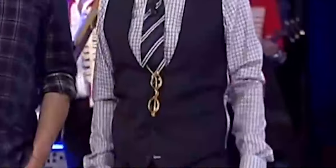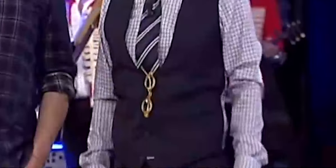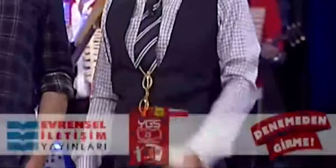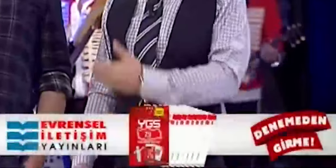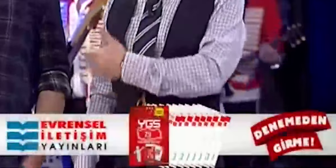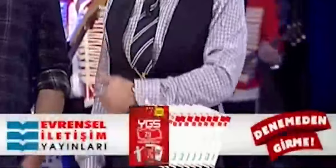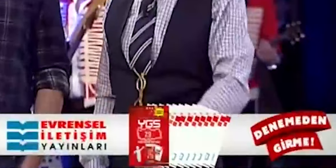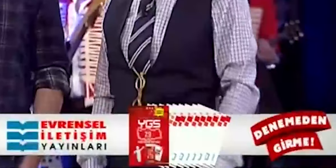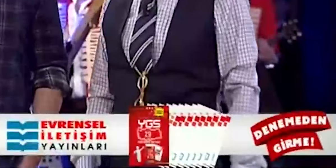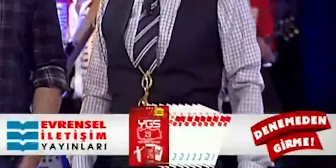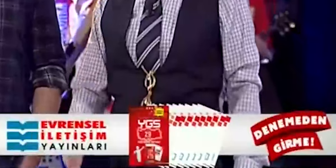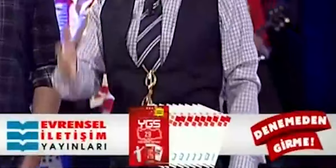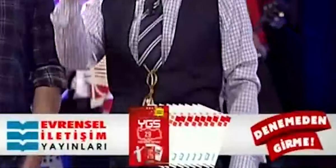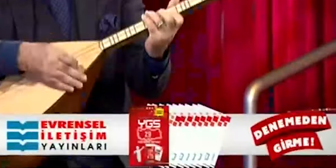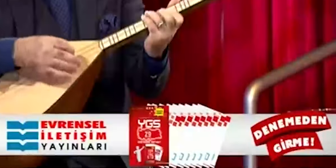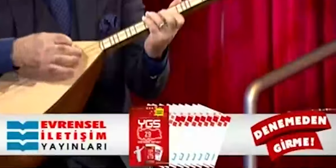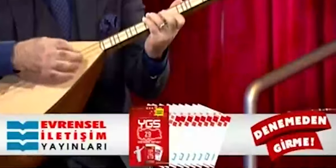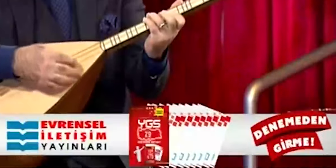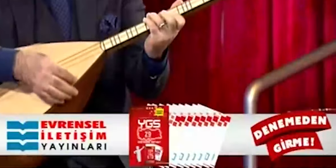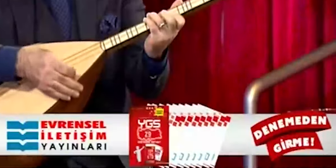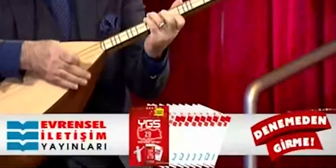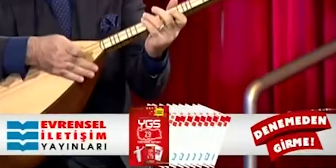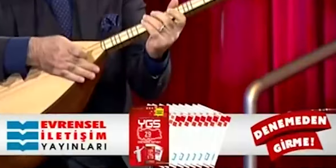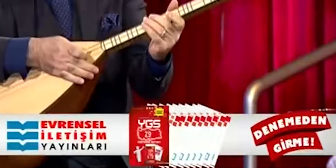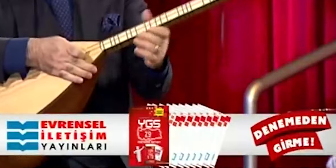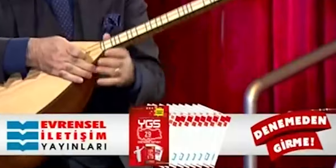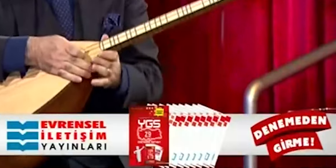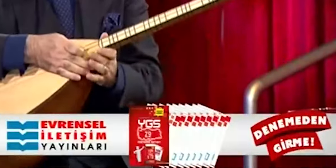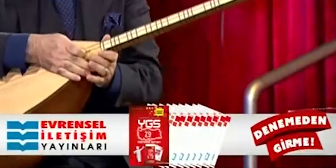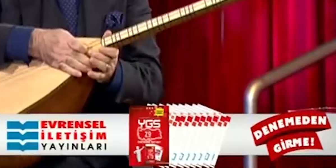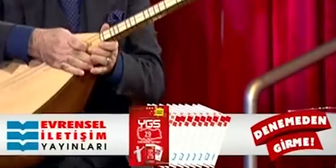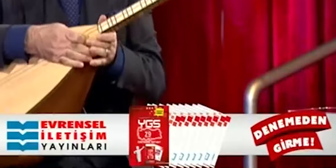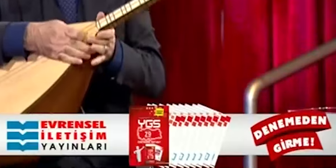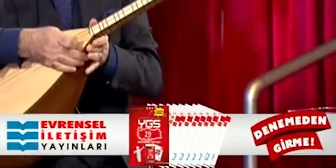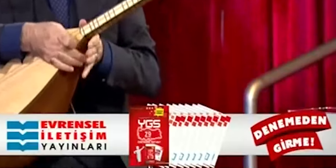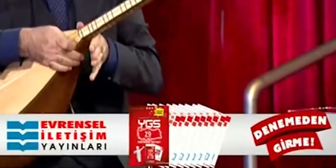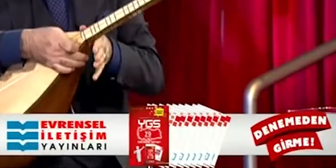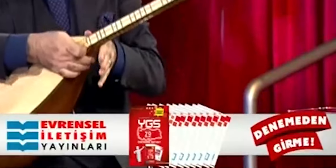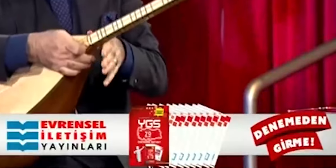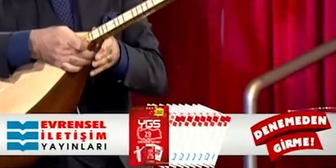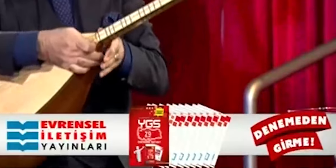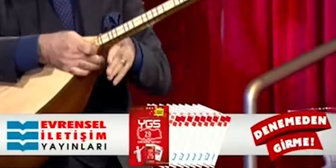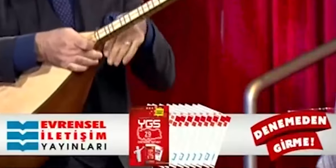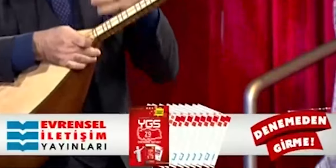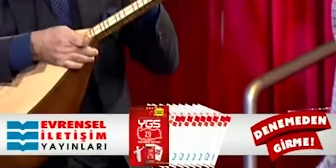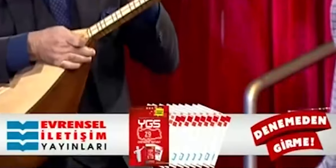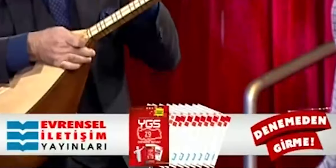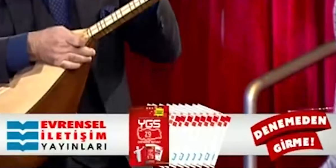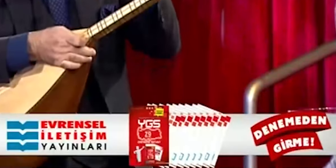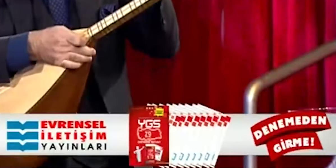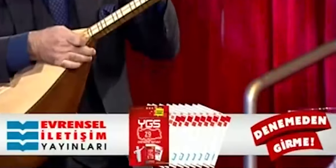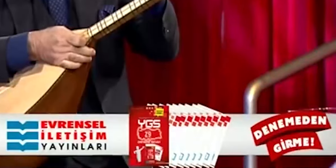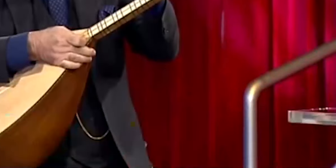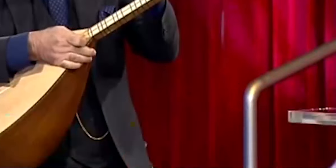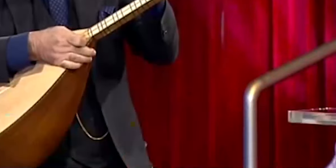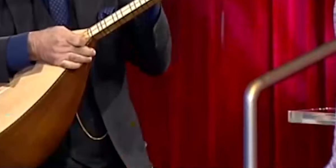Elimdeki evet. Koz Bay J. Evet. Ve karşısında mükemmel bir ses yani Hüseyin şimdi, Turan. Yani irticalen